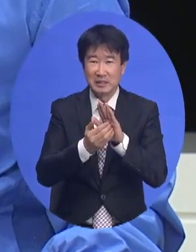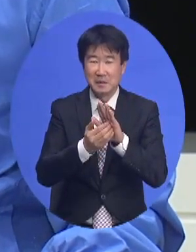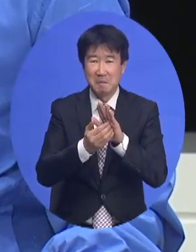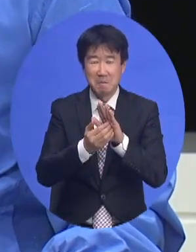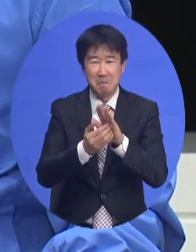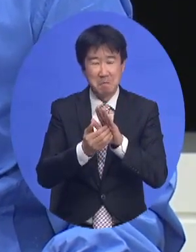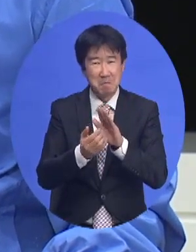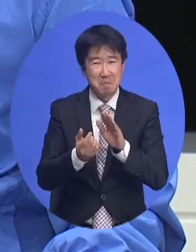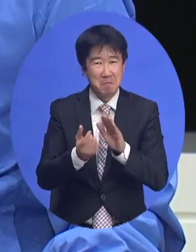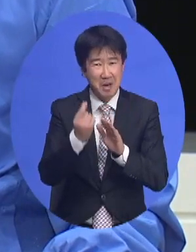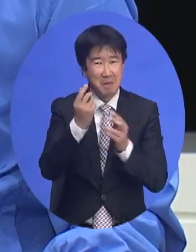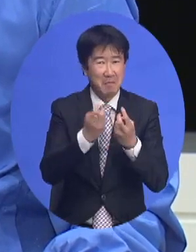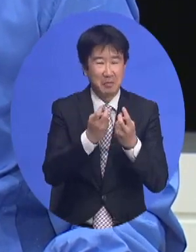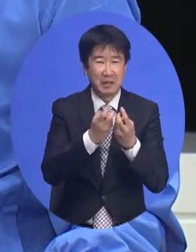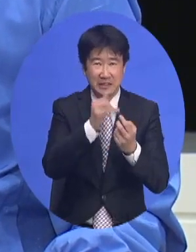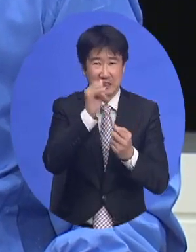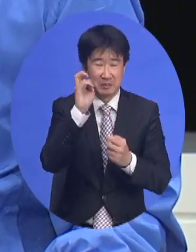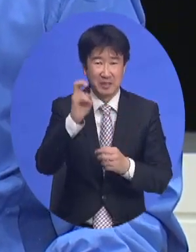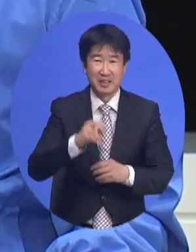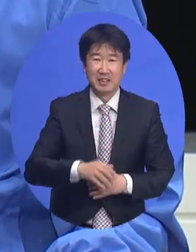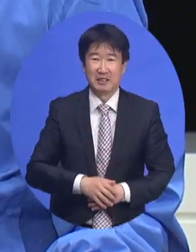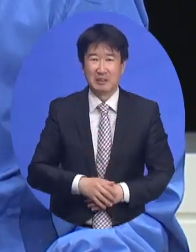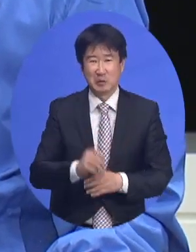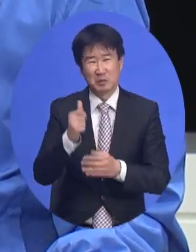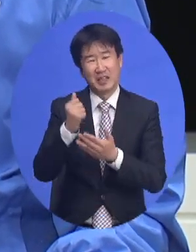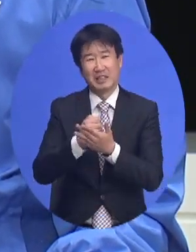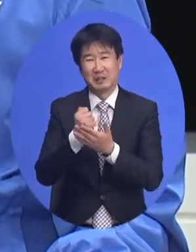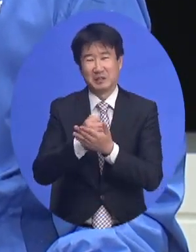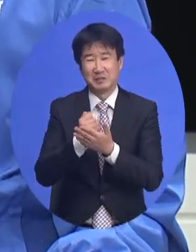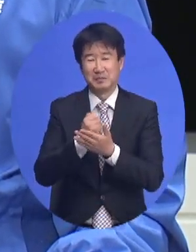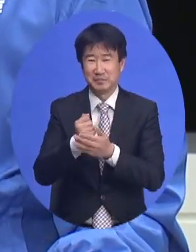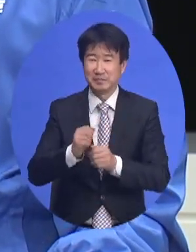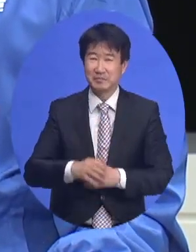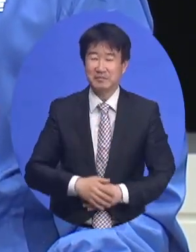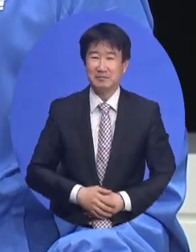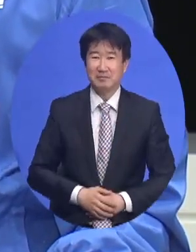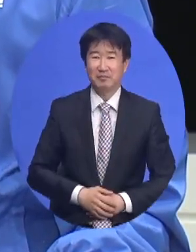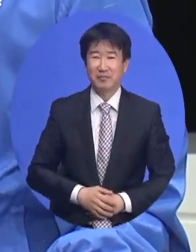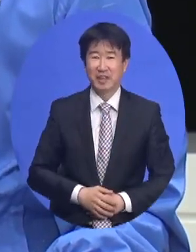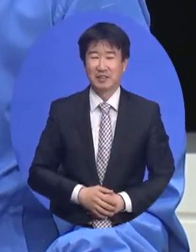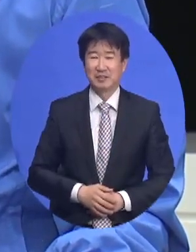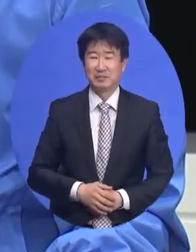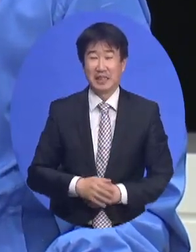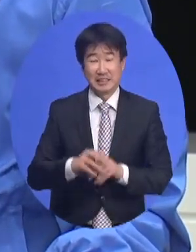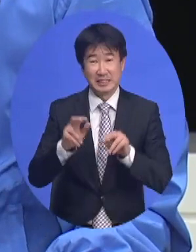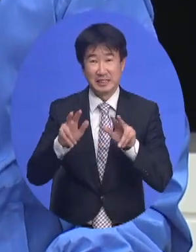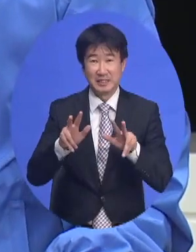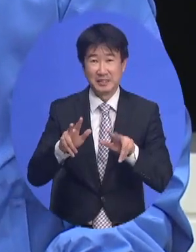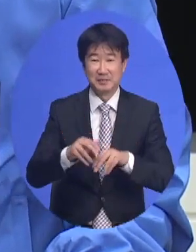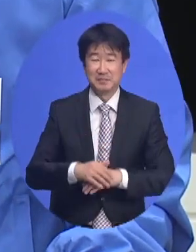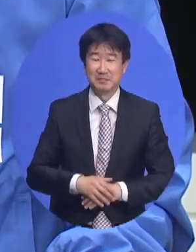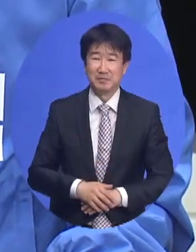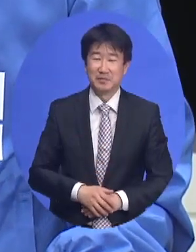있지 않았을까 예. 이런 생각이 무척 안타깝게 들고 예. 이제 와서